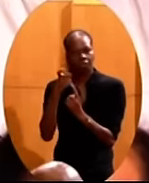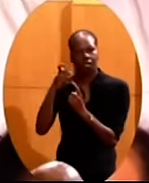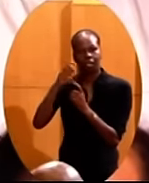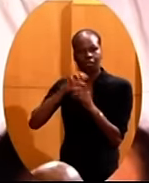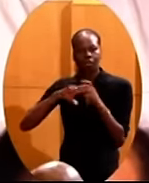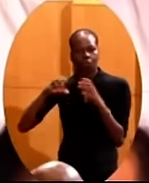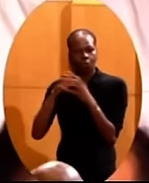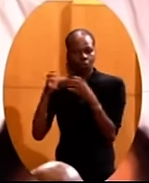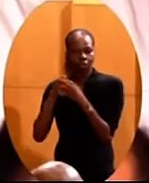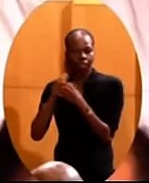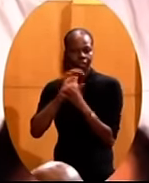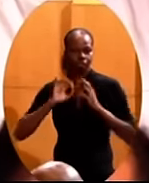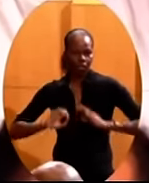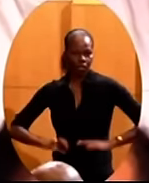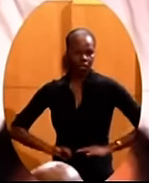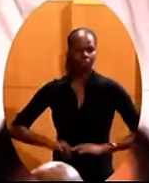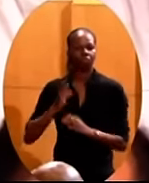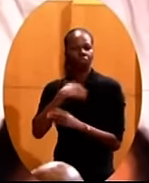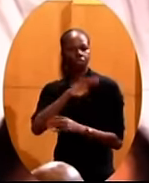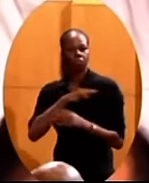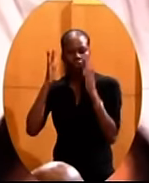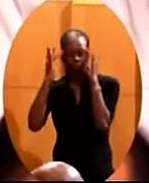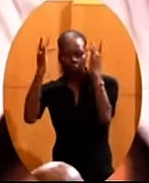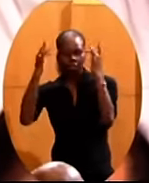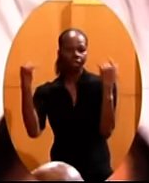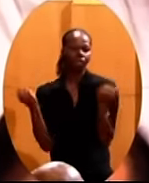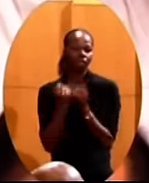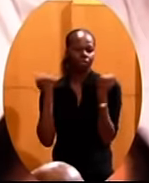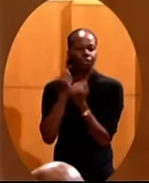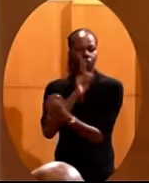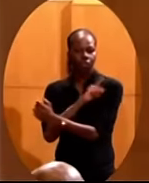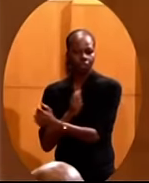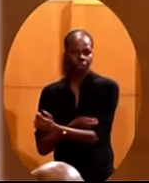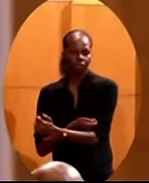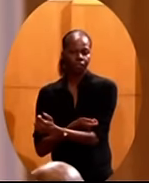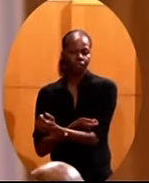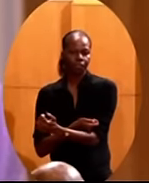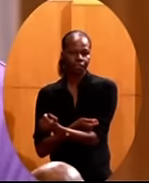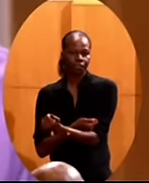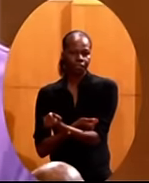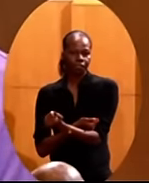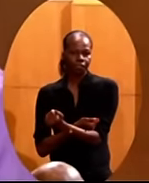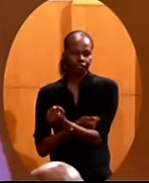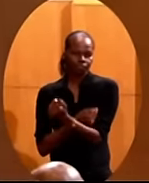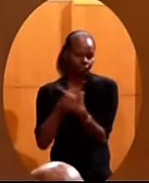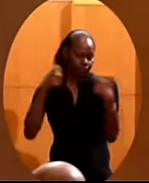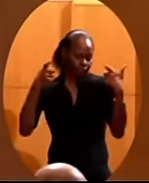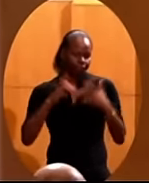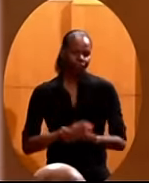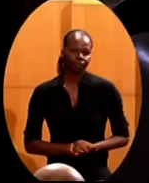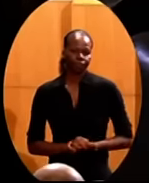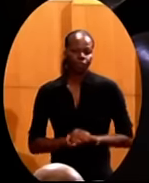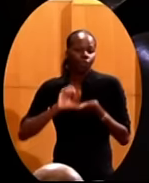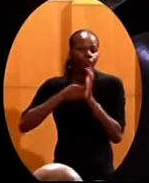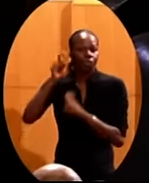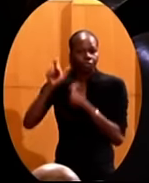responsables culturels de nos animateurs sportifs bref de